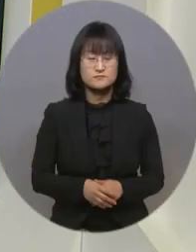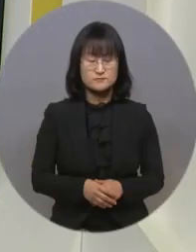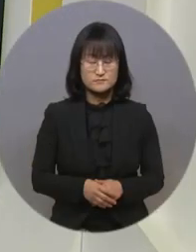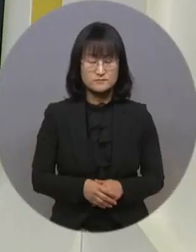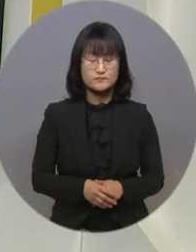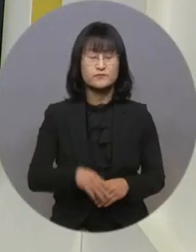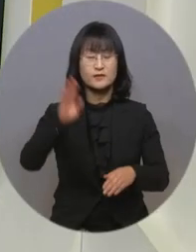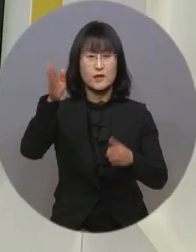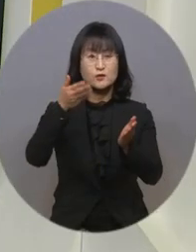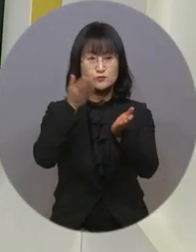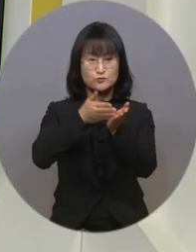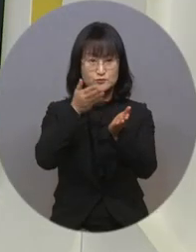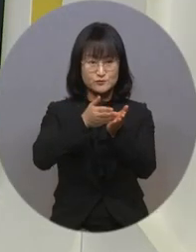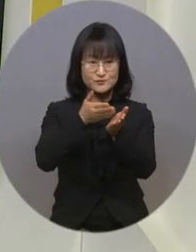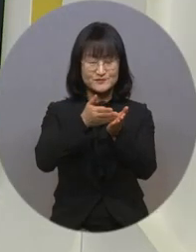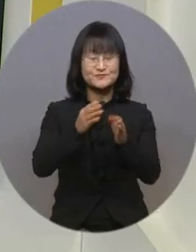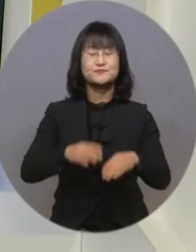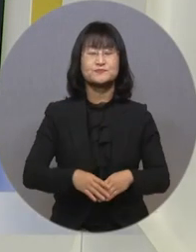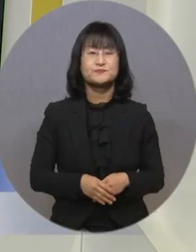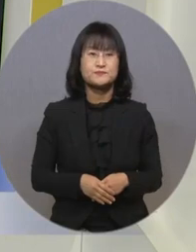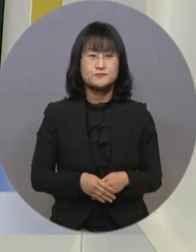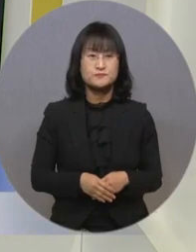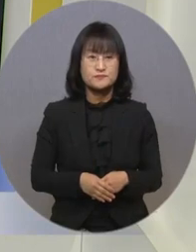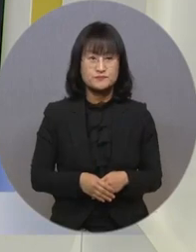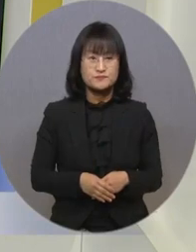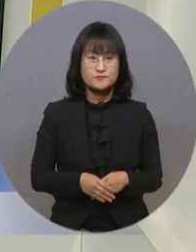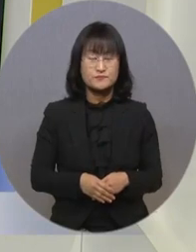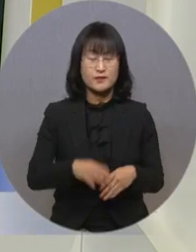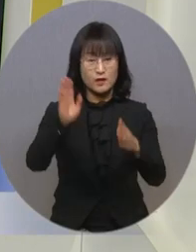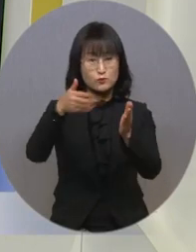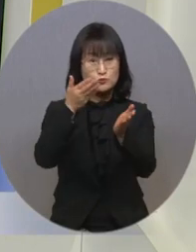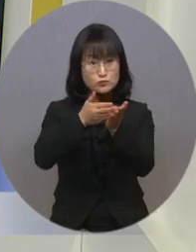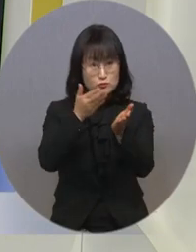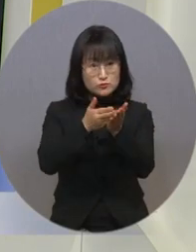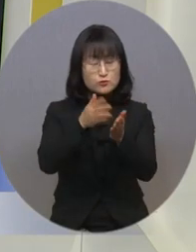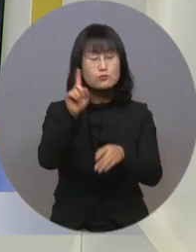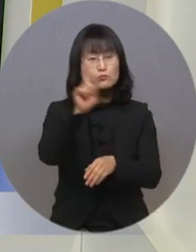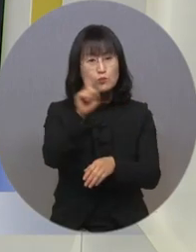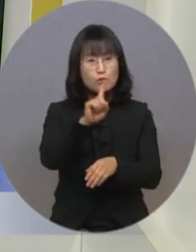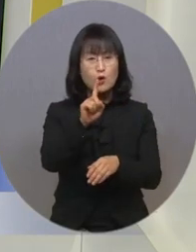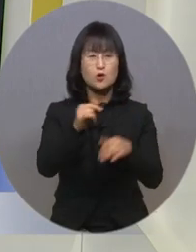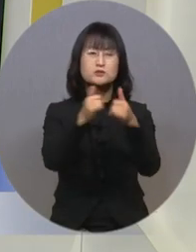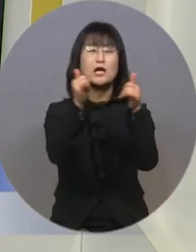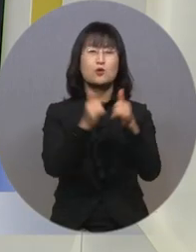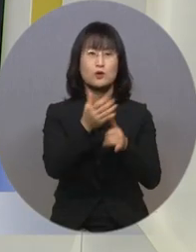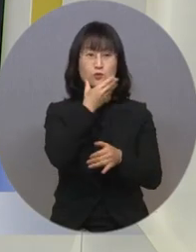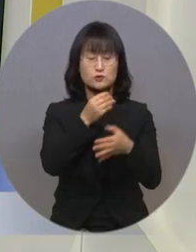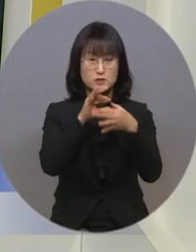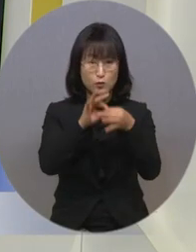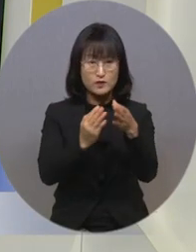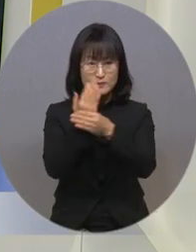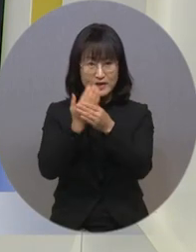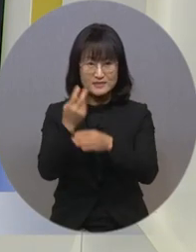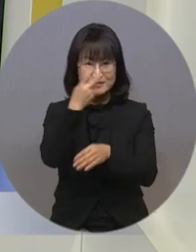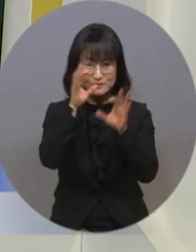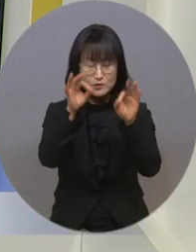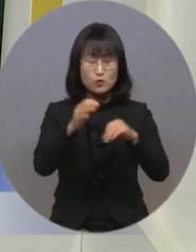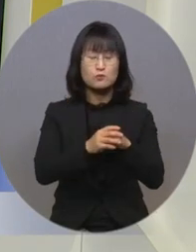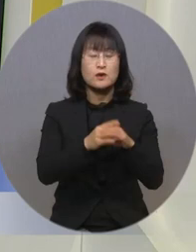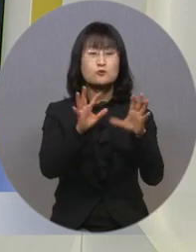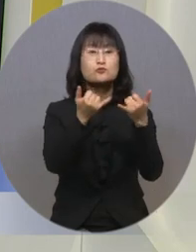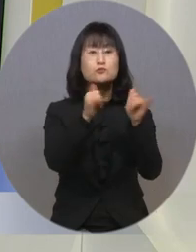웰페어 뉴스 브리핑 박정인입니다. 웰페어 뉴스와 함께 사회복지계 이슈를 만나봅니다. 국민연금